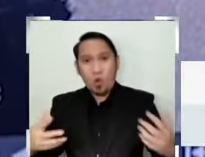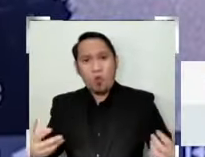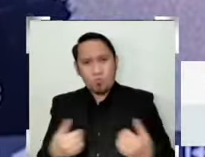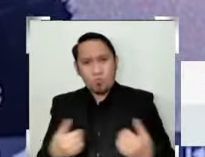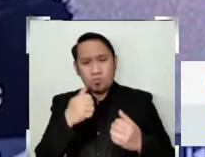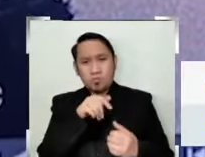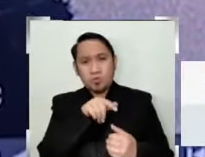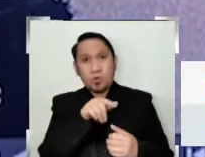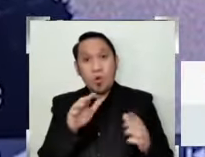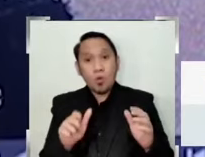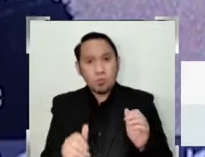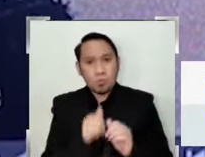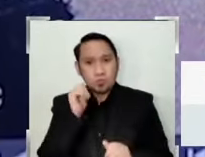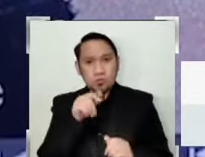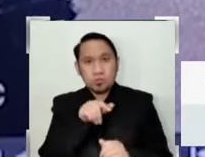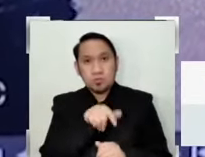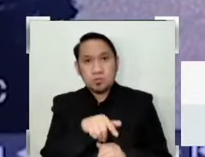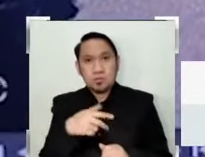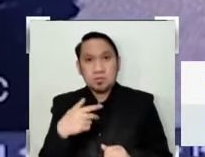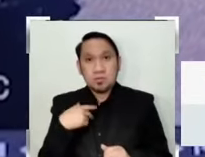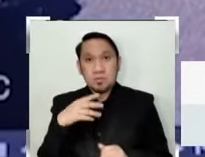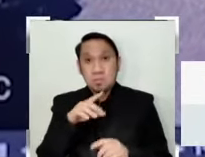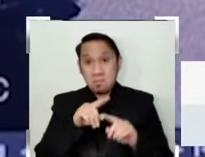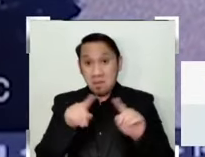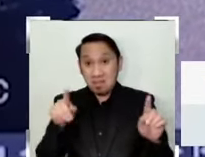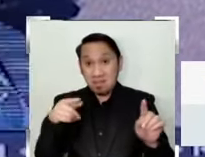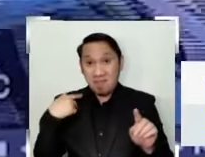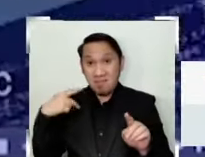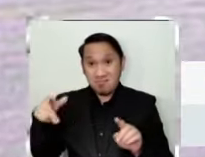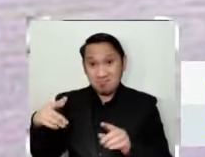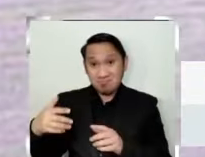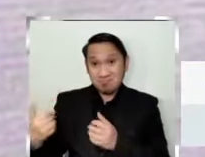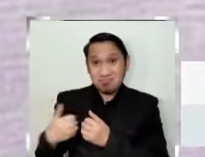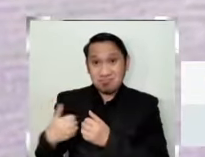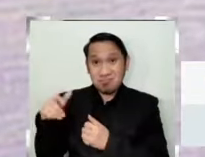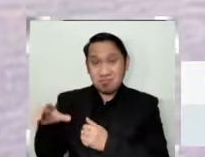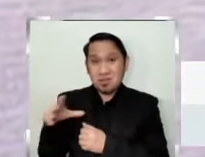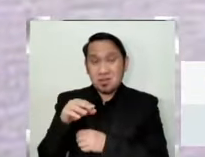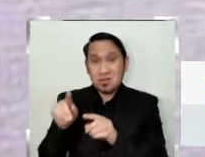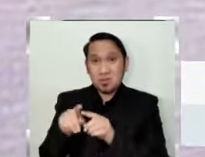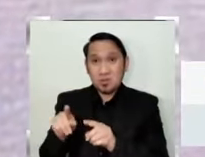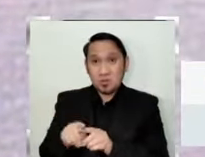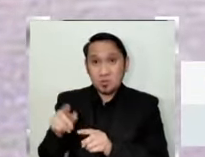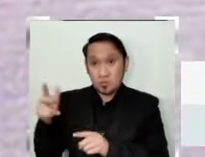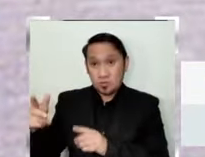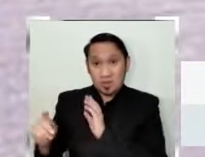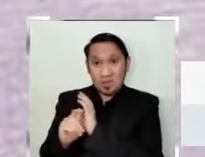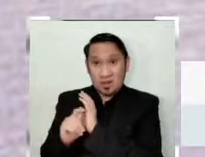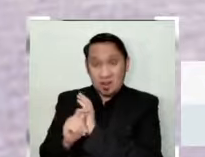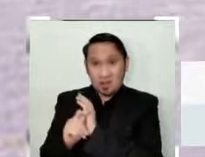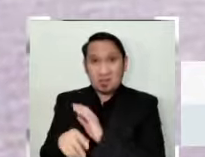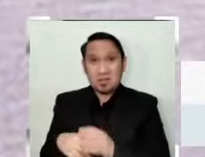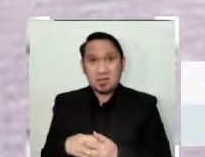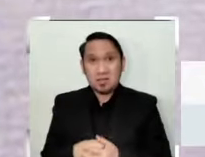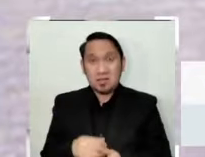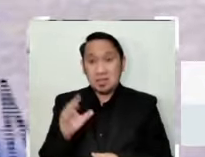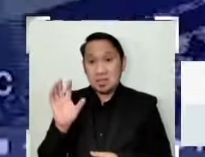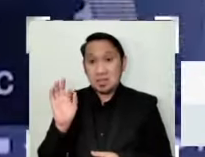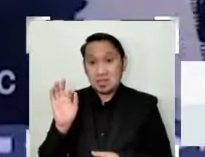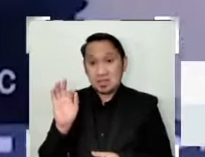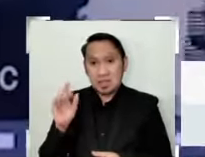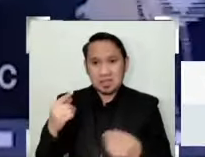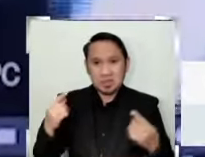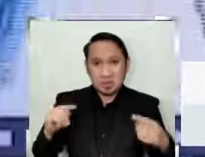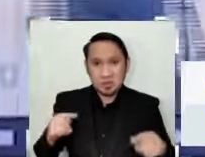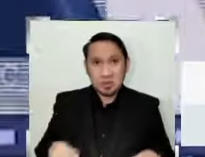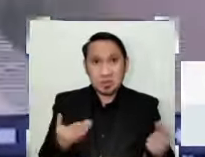van sa service vehicle ng isang telco company. Damay pati ang isang nakaparadong truck. Siyam ang sugatan na agad na isinugod sa